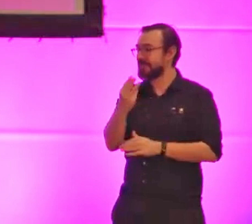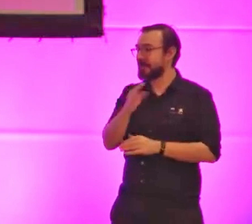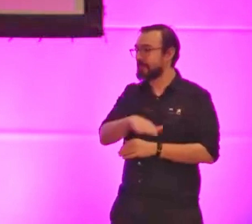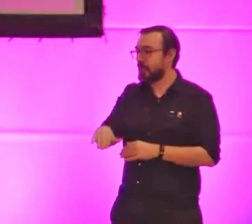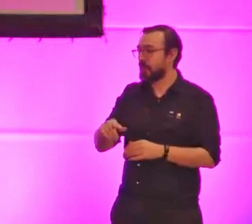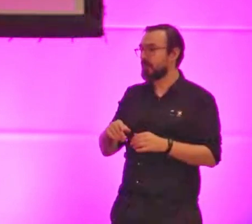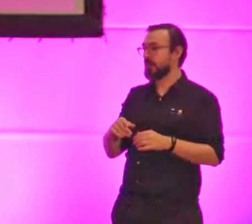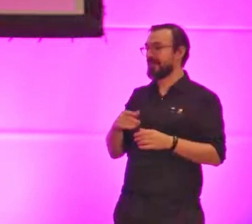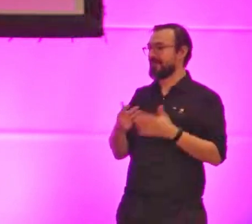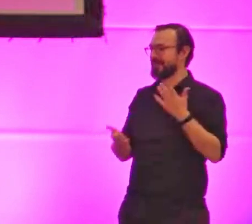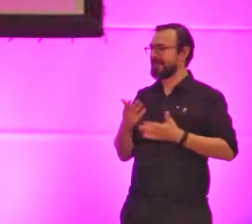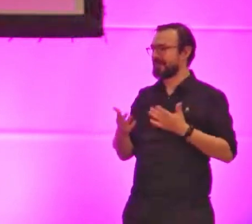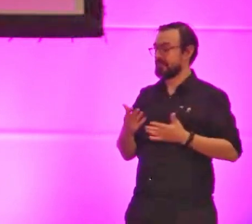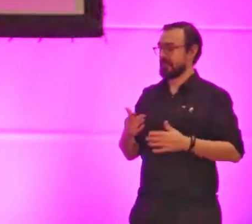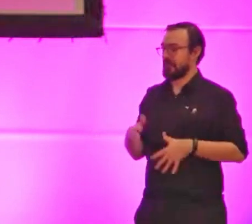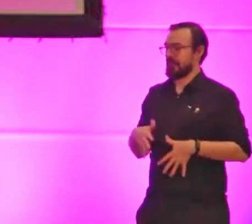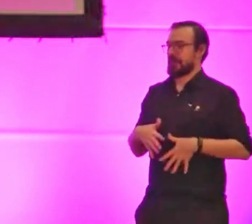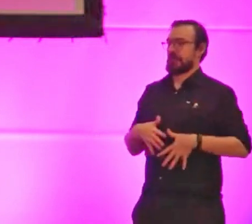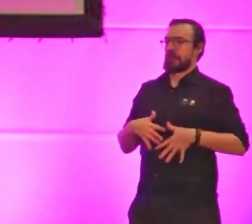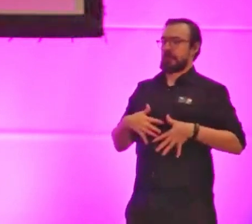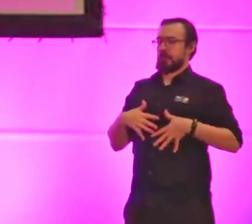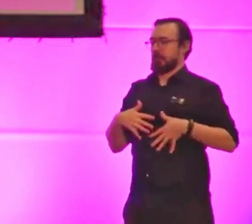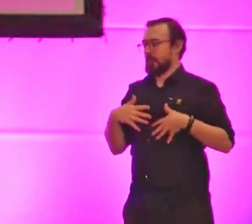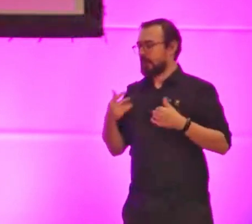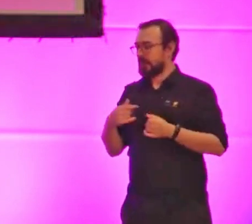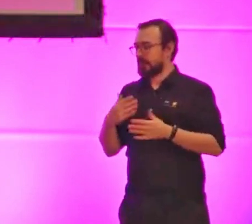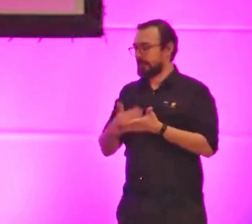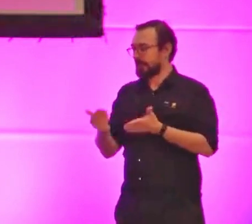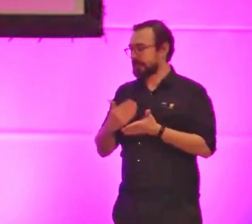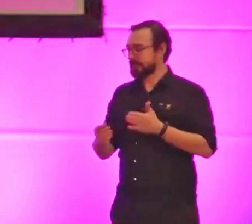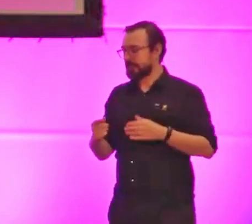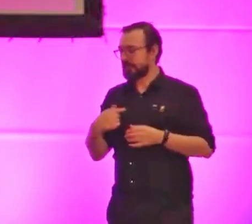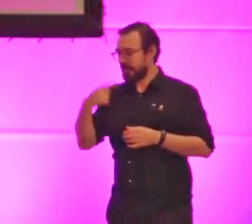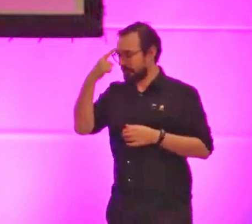barn. Det var en ganska gripande berättelse. Och då tänkte jag att